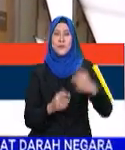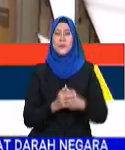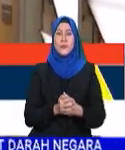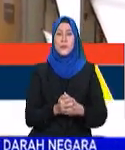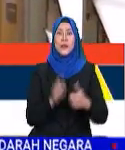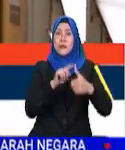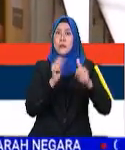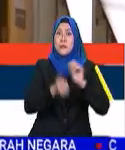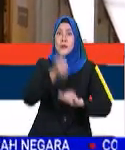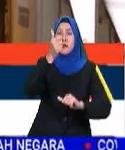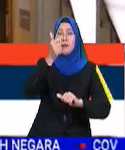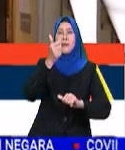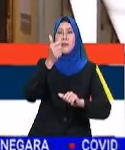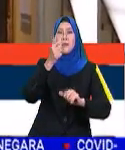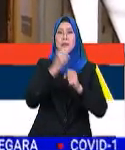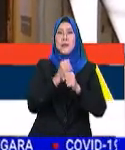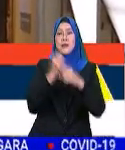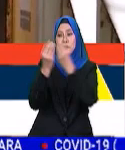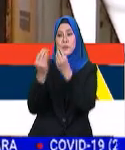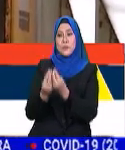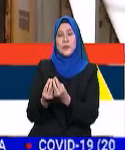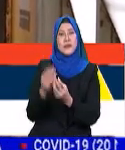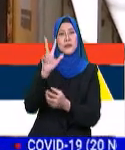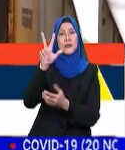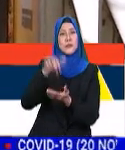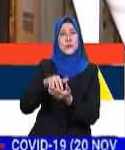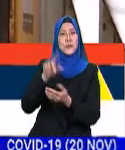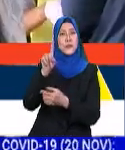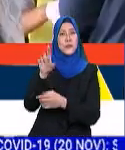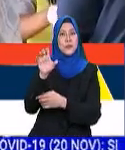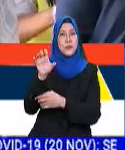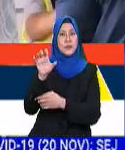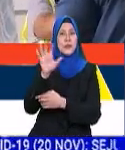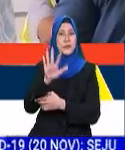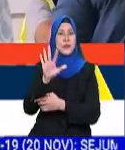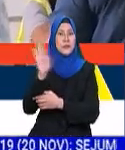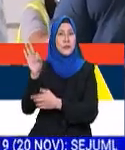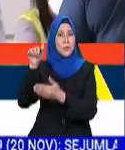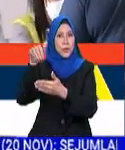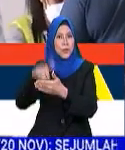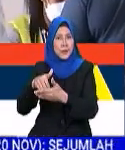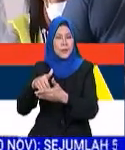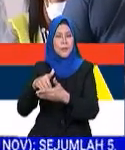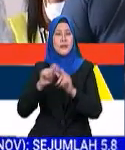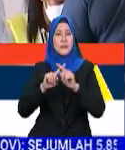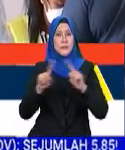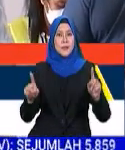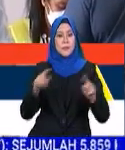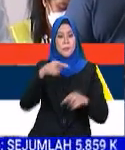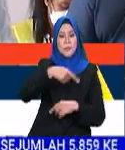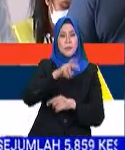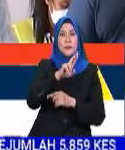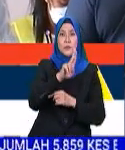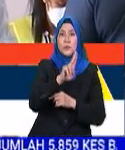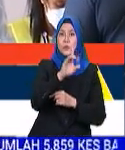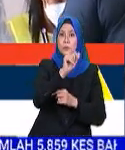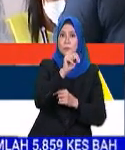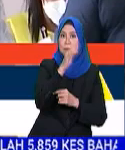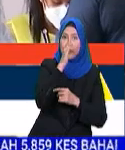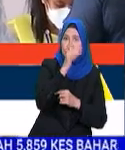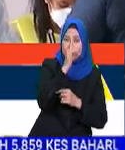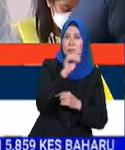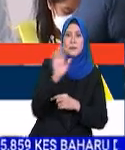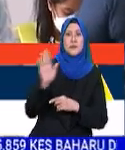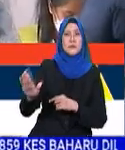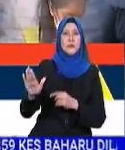telah memenangi dengan memperoleh majoriti sebanyak 3,159 undi. Namun, pada PRU Dun Melaka kali ini, beliau